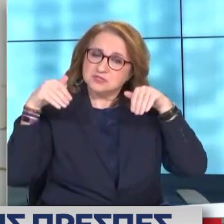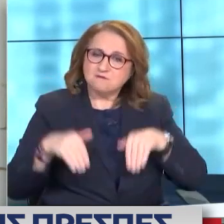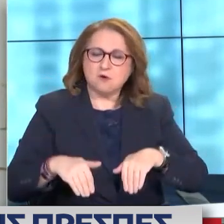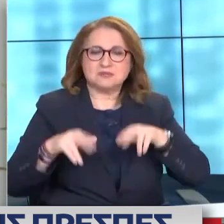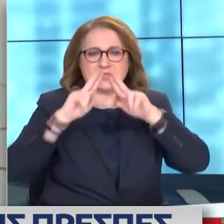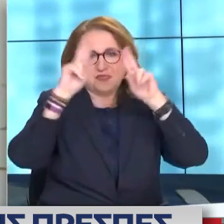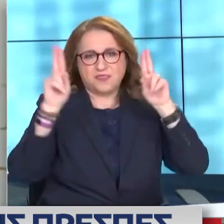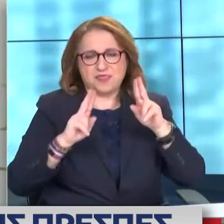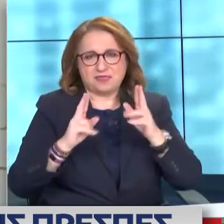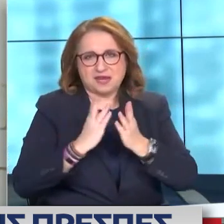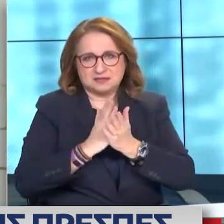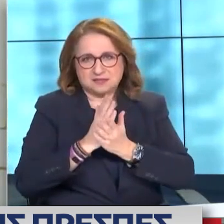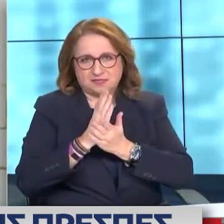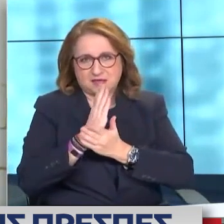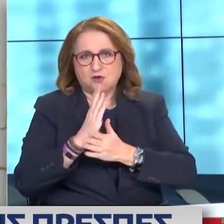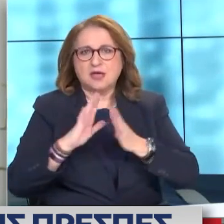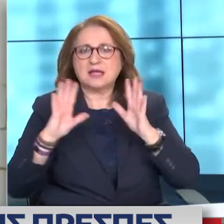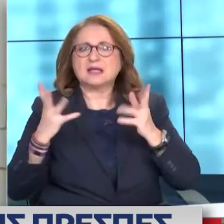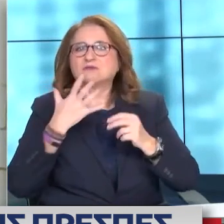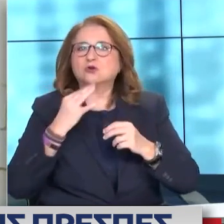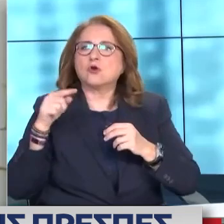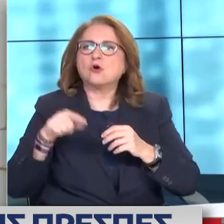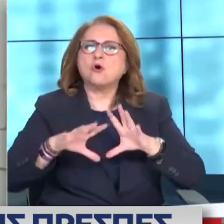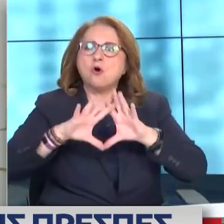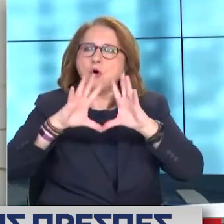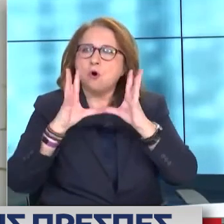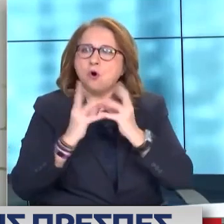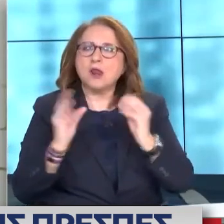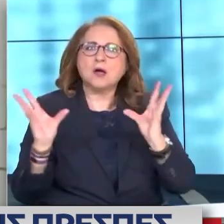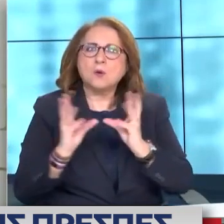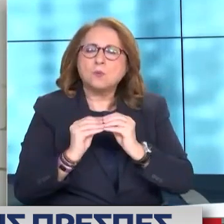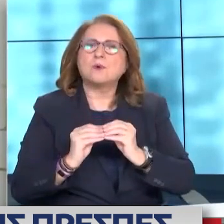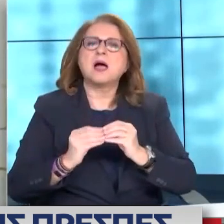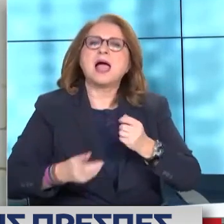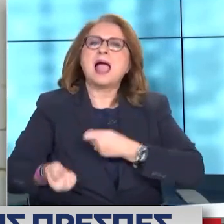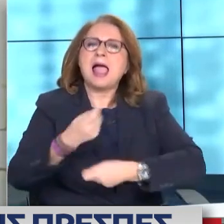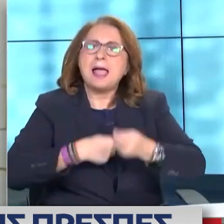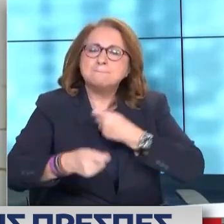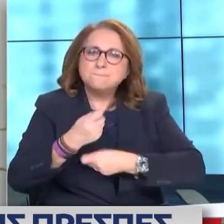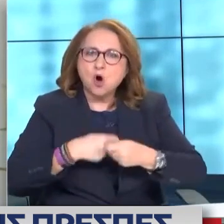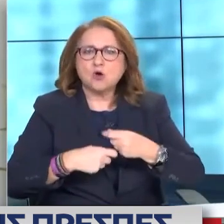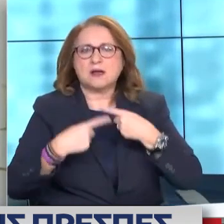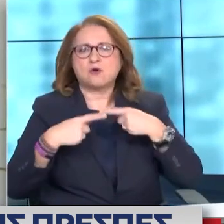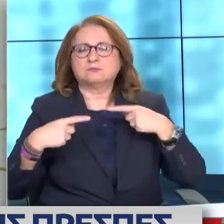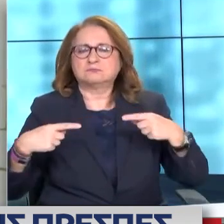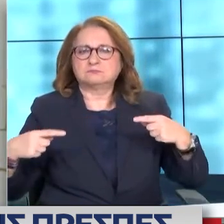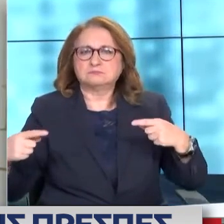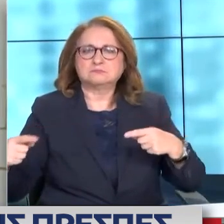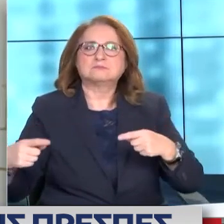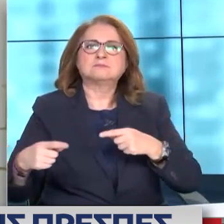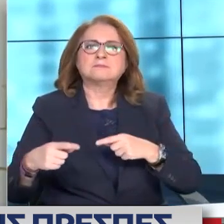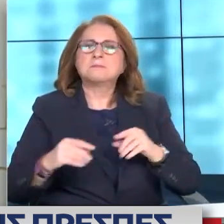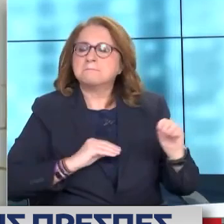το κυριότερο διπλωματικό όπλο που έχει στη διάθεσή της η χώρα μας. Την ίδια δηλαδή στιγμή που τα κυριότερα επιχειρήματα των υπερασπιστών της Συμφωνίας